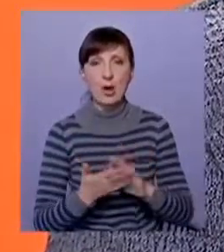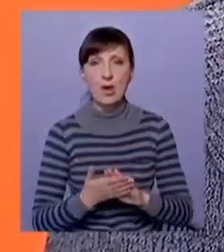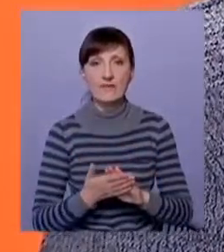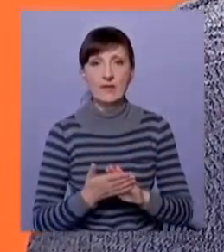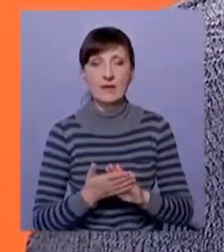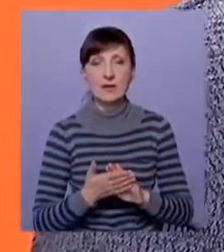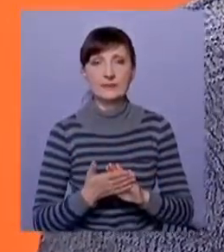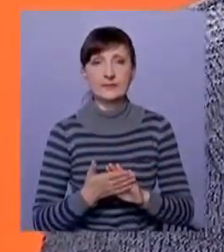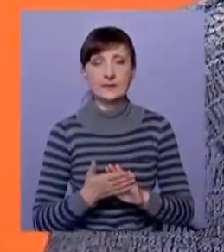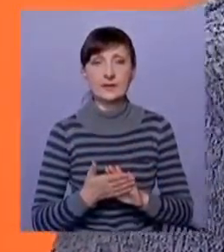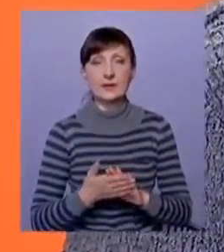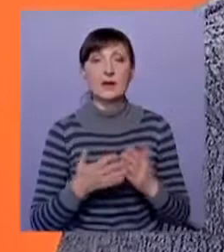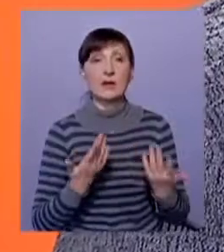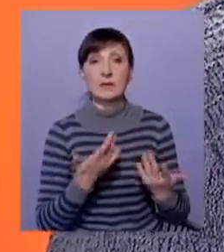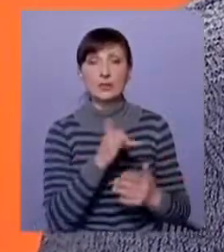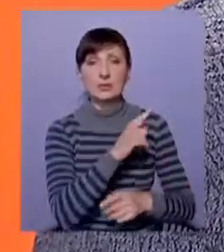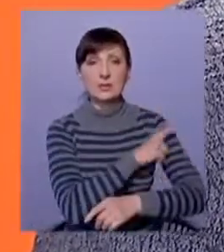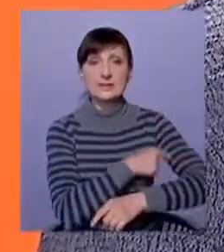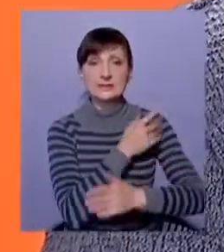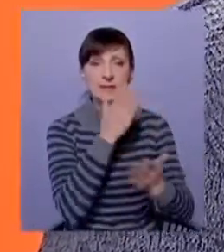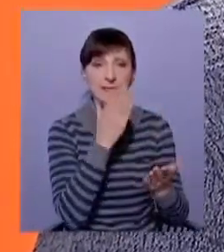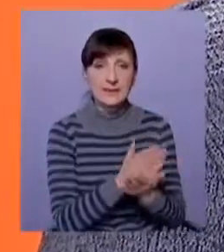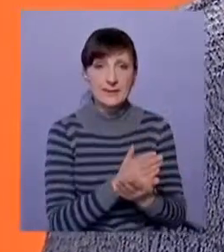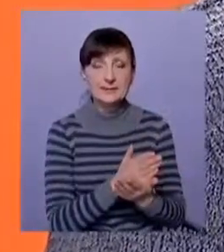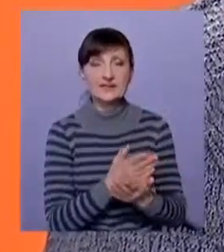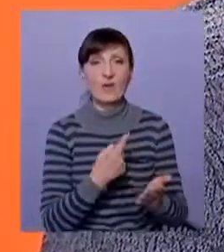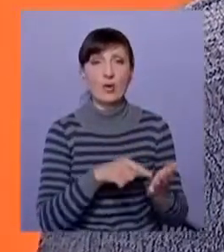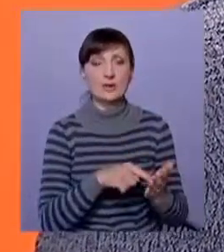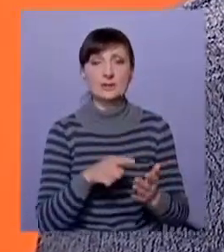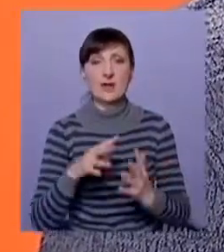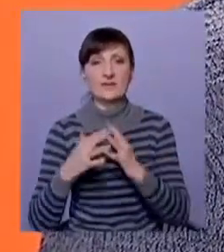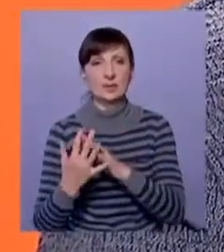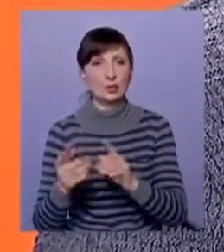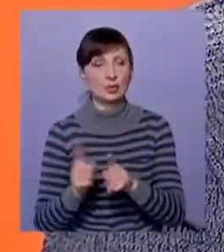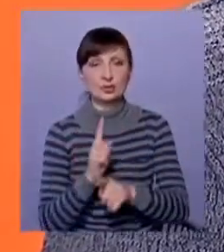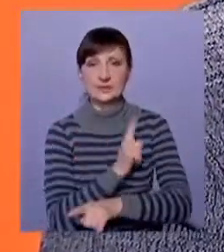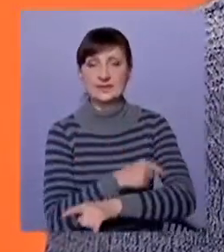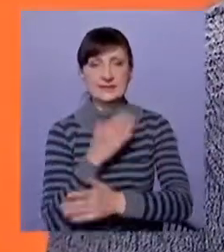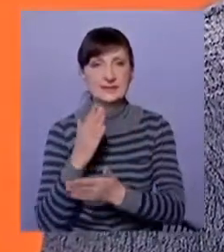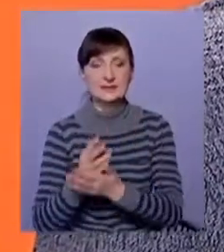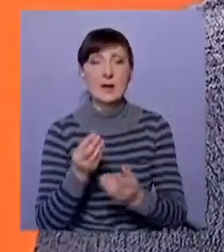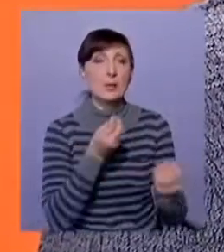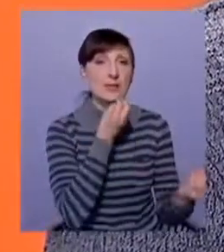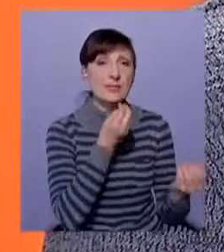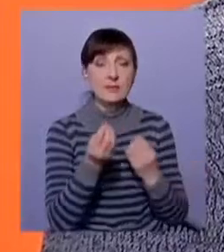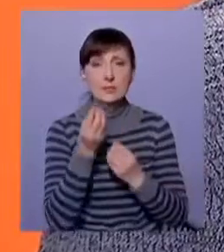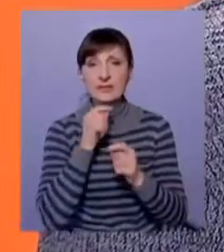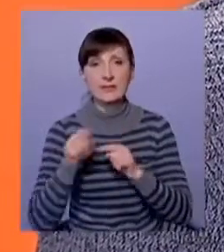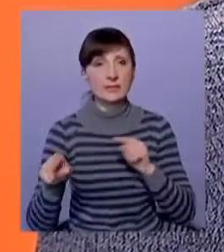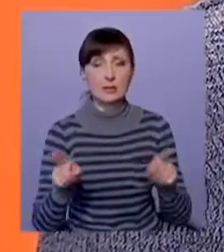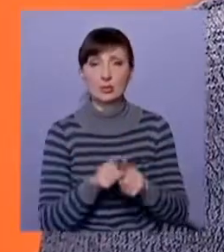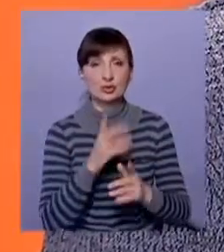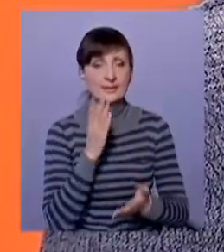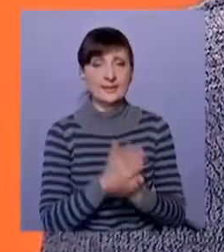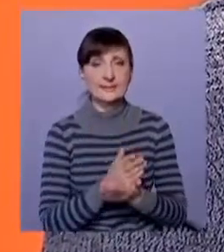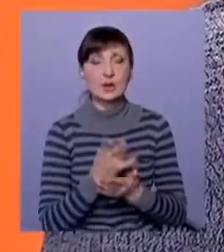случае, доступная медицинская помощь и доступная питание, информация. Да. И те же продукты питания.